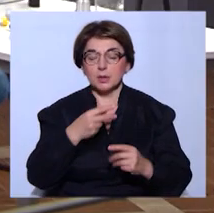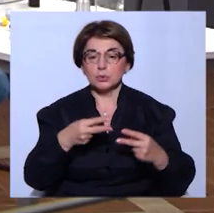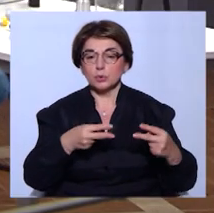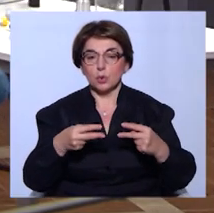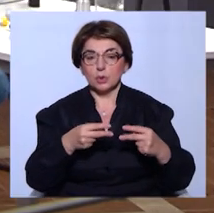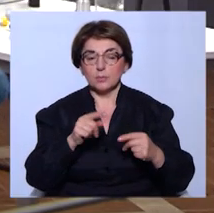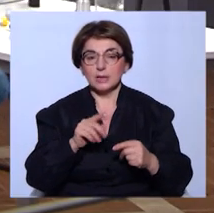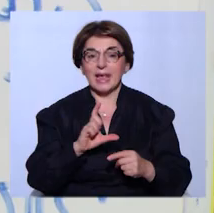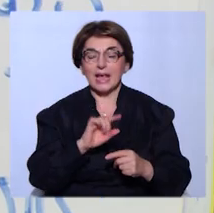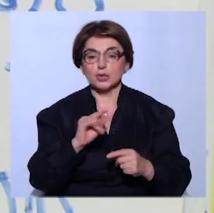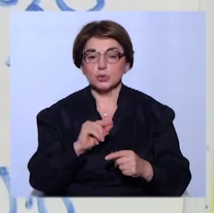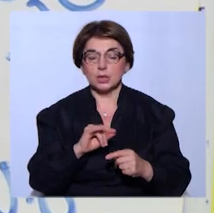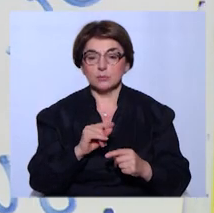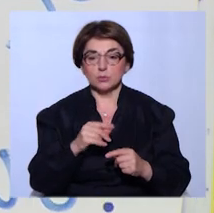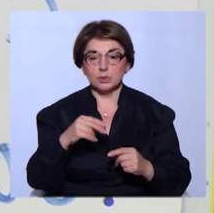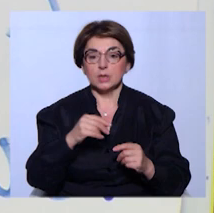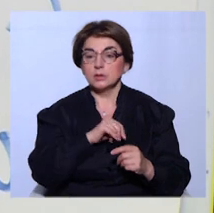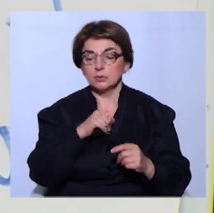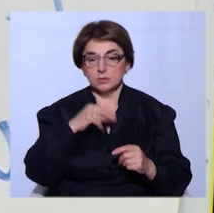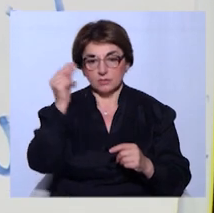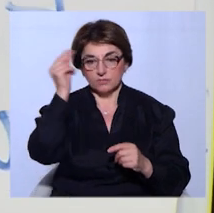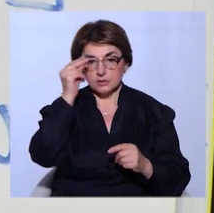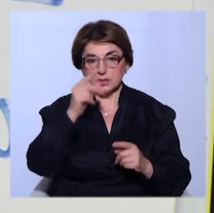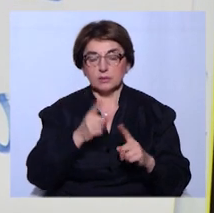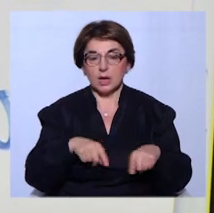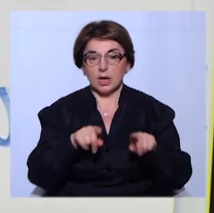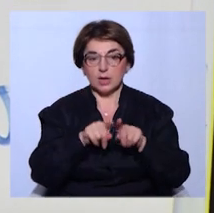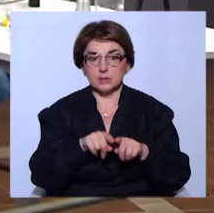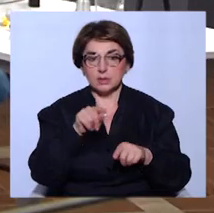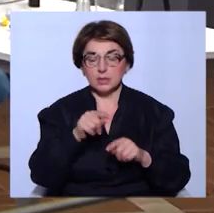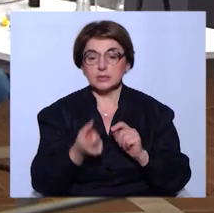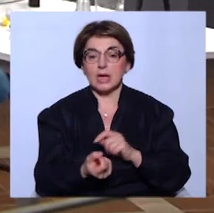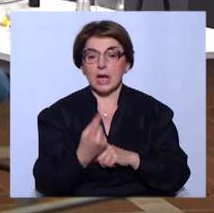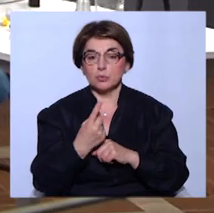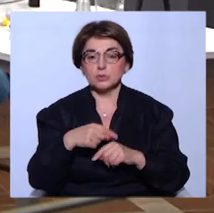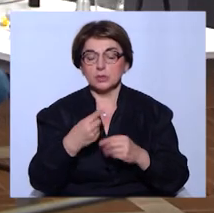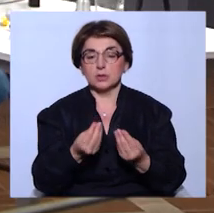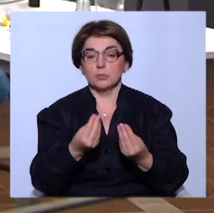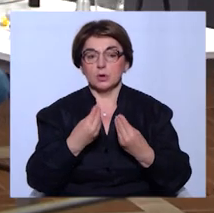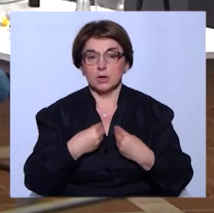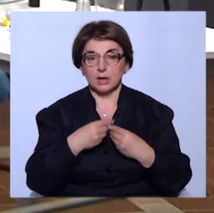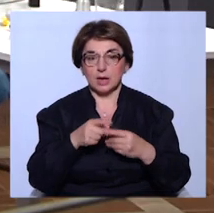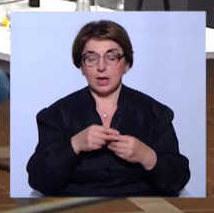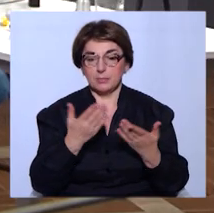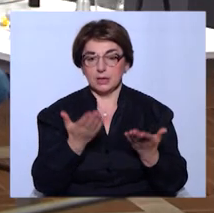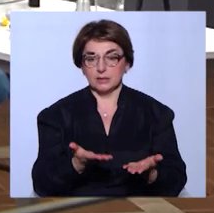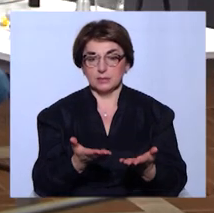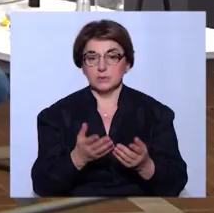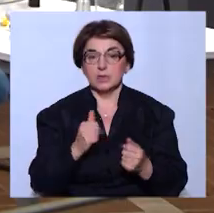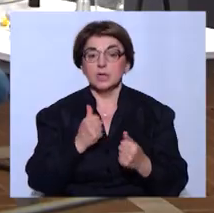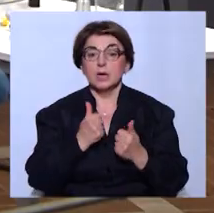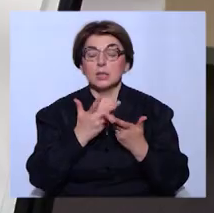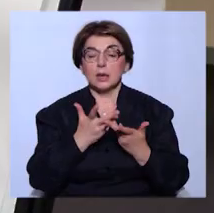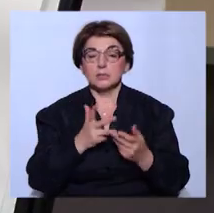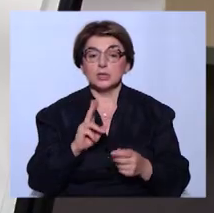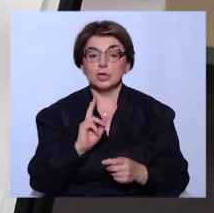და ეგზოთერმული რეაქციებით შევისწავლეთ. ამიტომ ეს ამოცანა შემოგთავაზეთ ამ ეტაპზე.